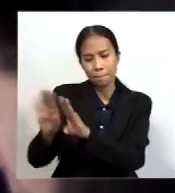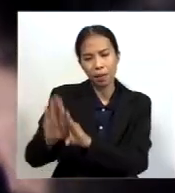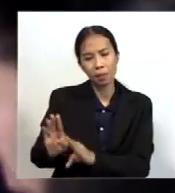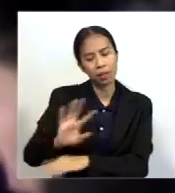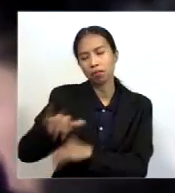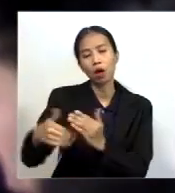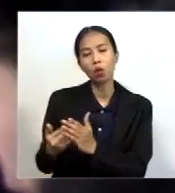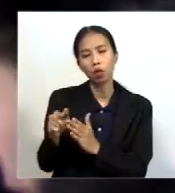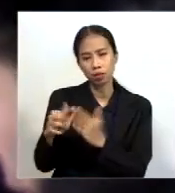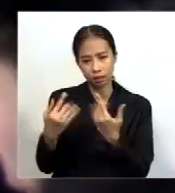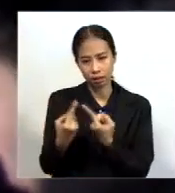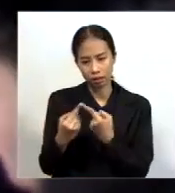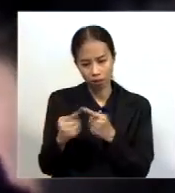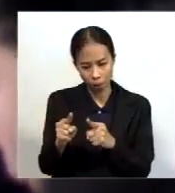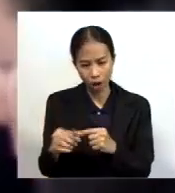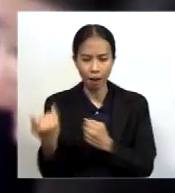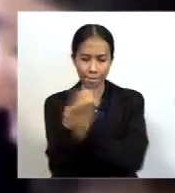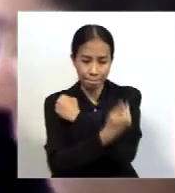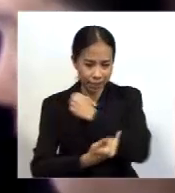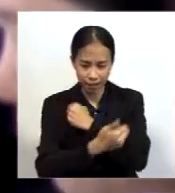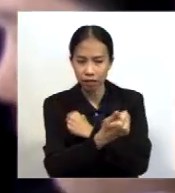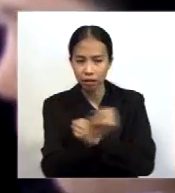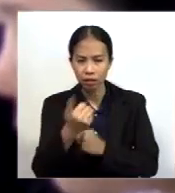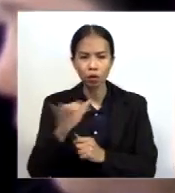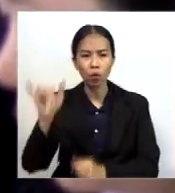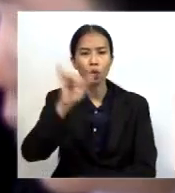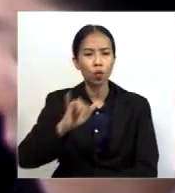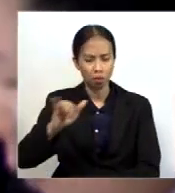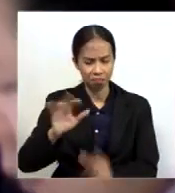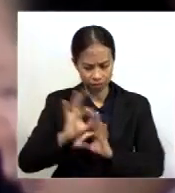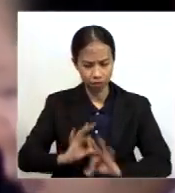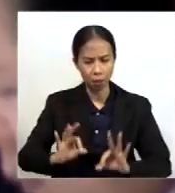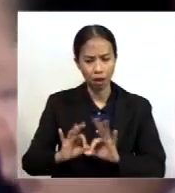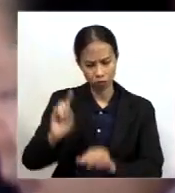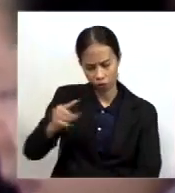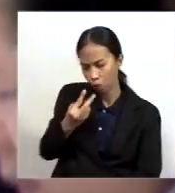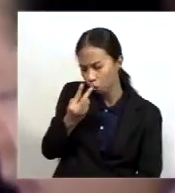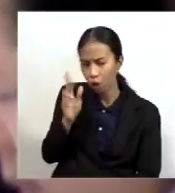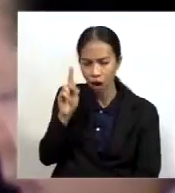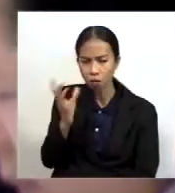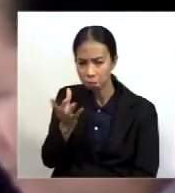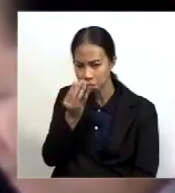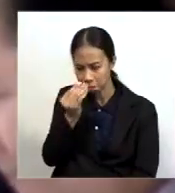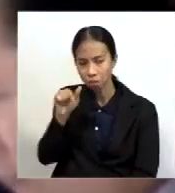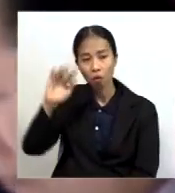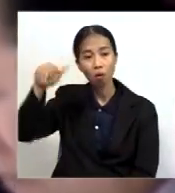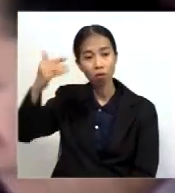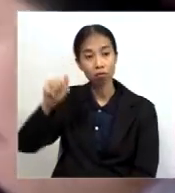ลีแต่ว่าถ้าประเทศอื่นๆที่อยู่ในยุโรปก็คงต้องให้ความสำคัญแล้วก็เช็คสถานการณ์นะครับถ้าต้องเดินท